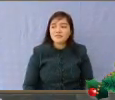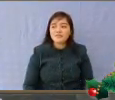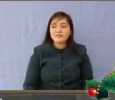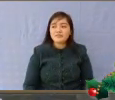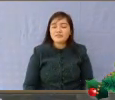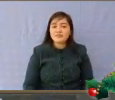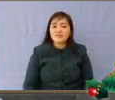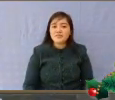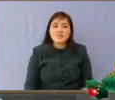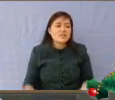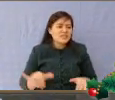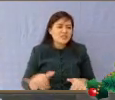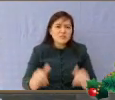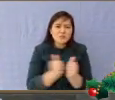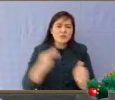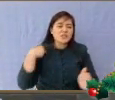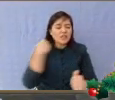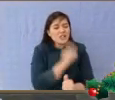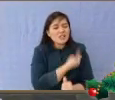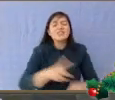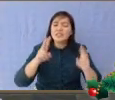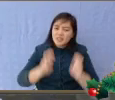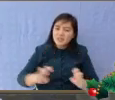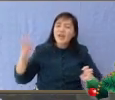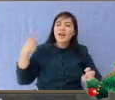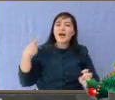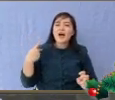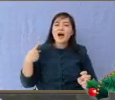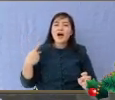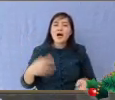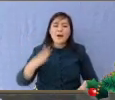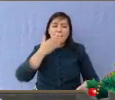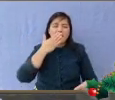ako. Bakit? Kasama ko ang Diyos.